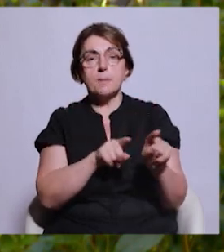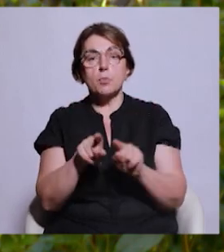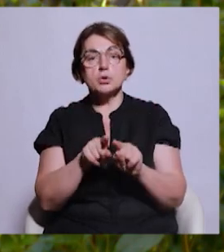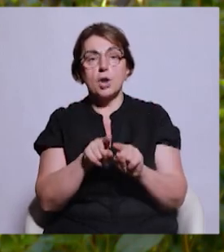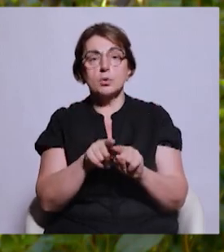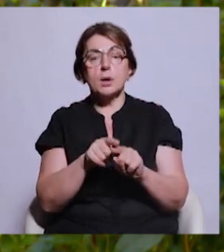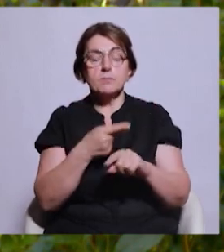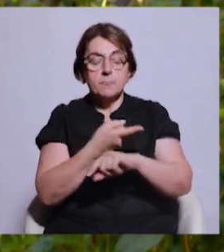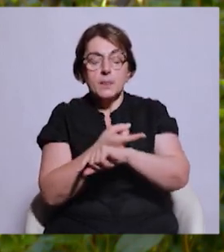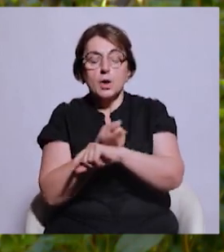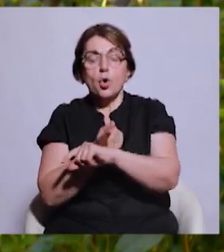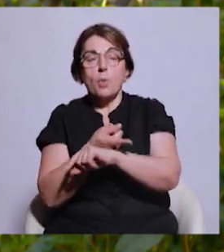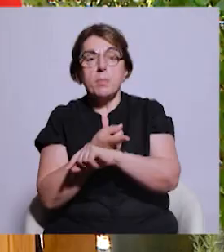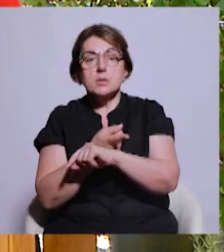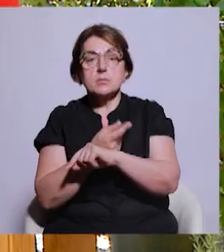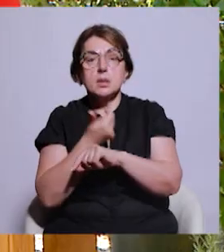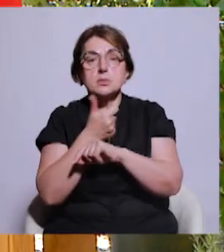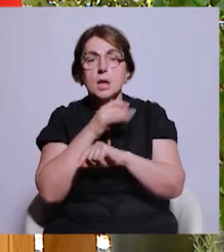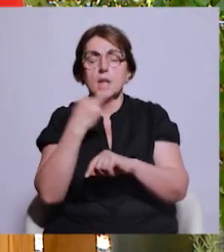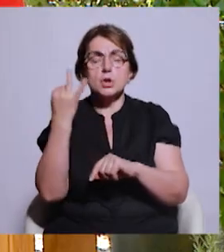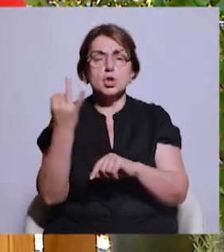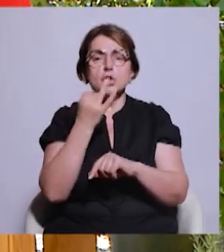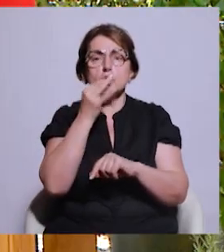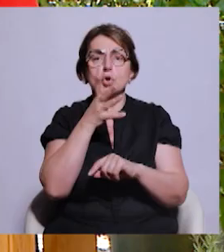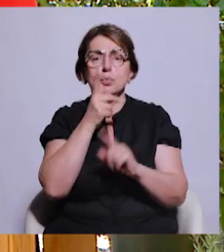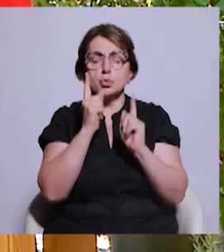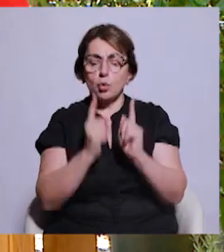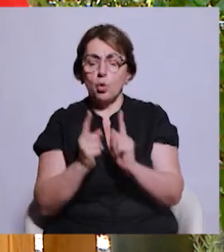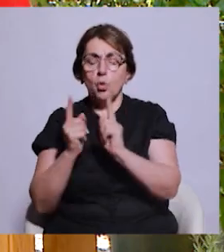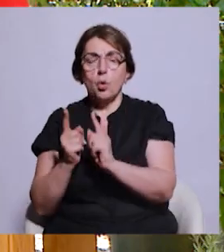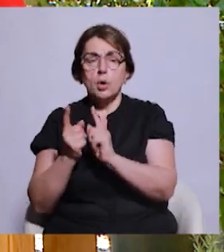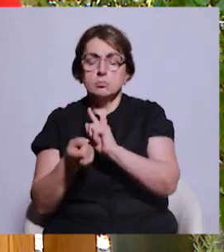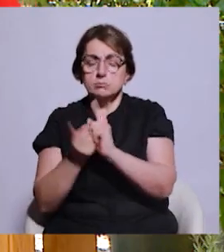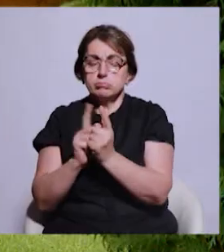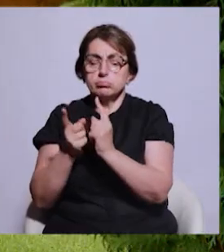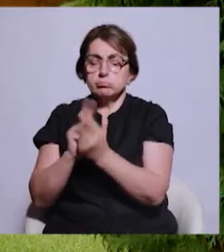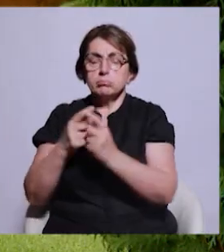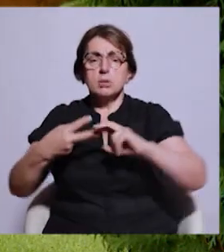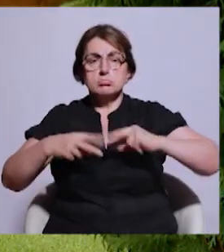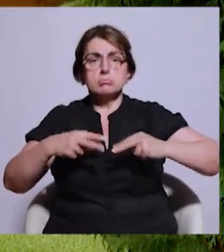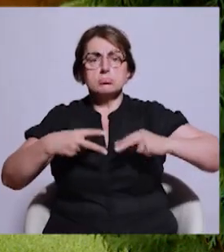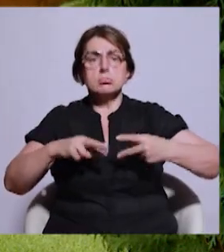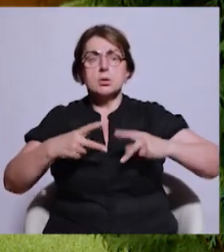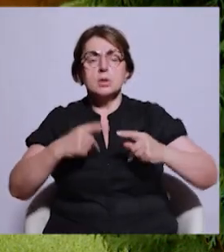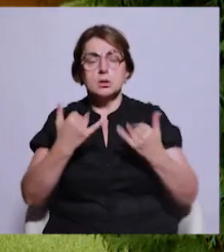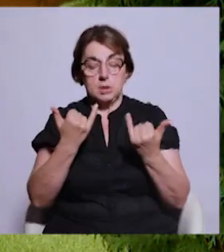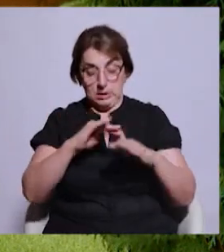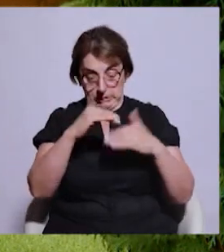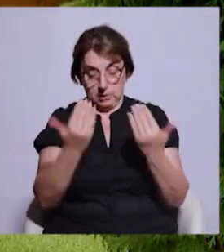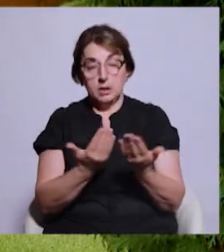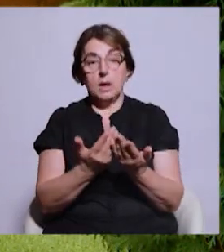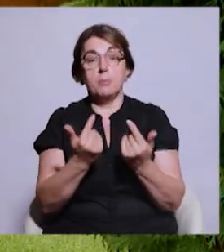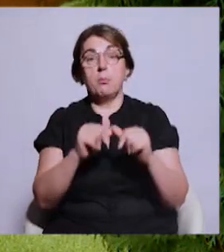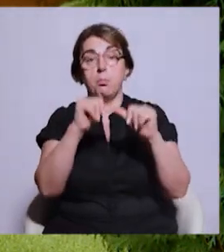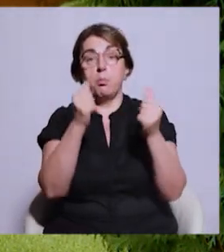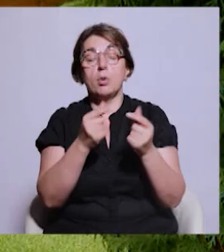მოძრაობდნენ. კომპასმა გაიარა ძალიან ბევრი ისტორიული პერიოდი, ის გარდაიქმნა, დაიხვეწა და დღეს ასეთი ფორმით გვაქვს